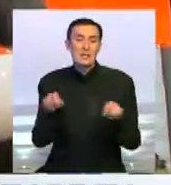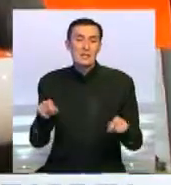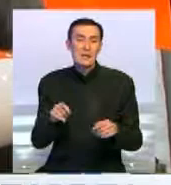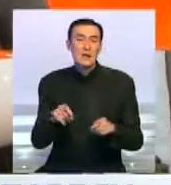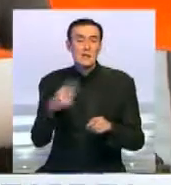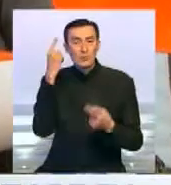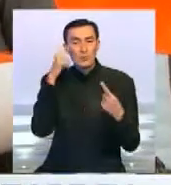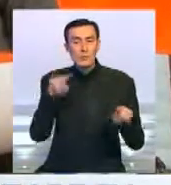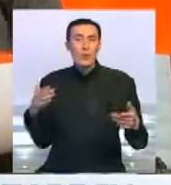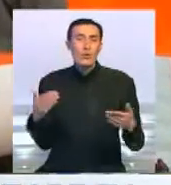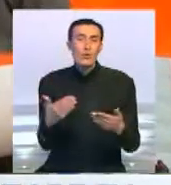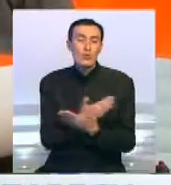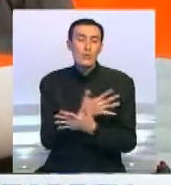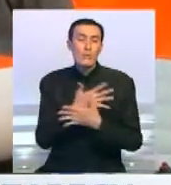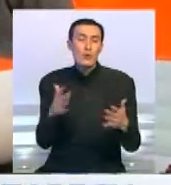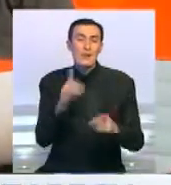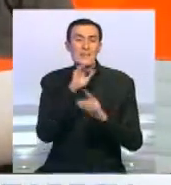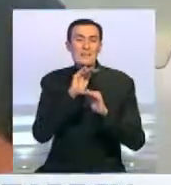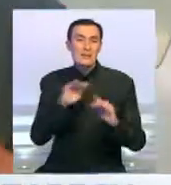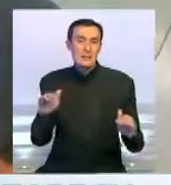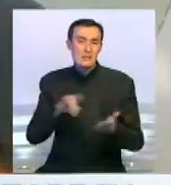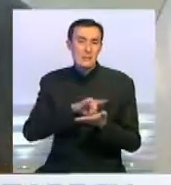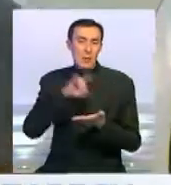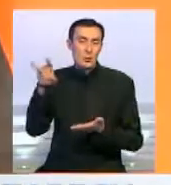тихого авиатранспорта.